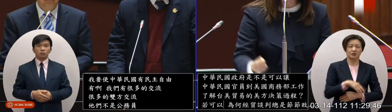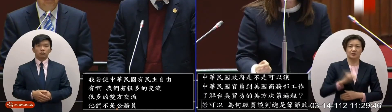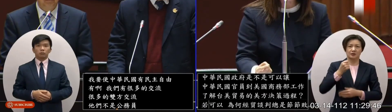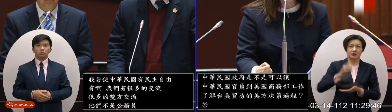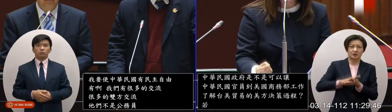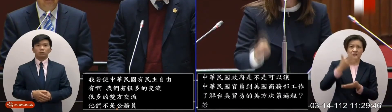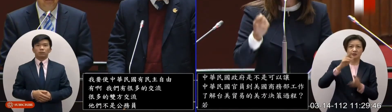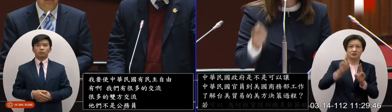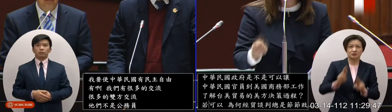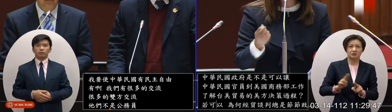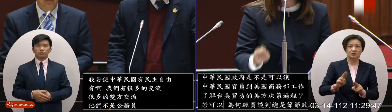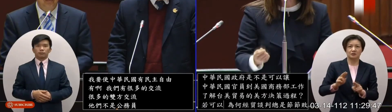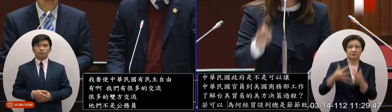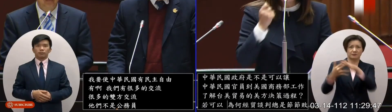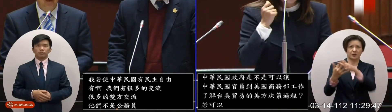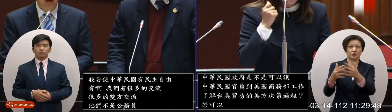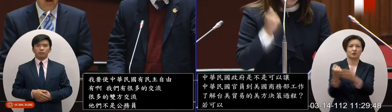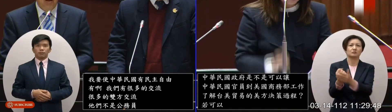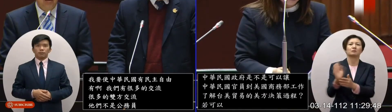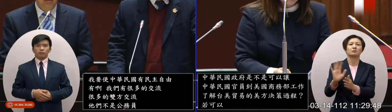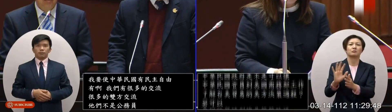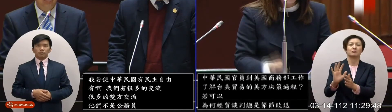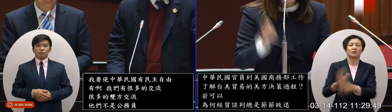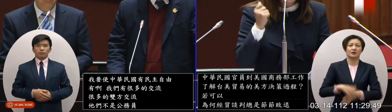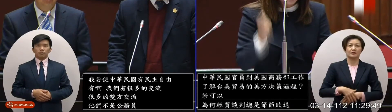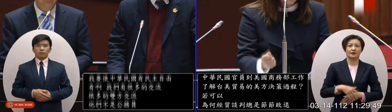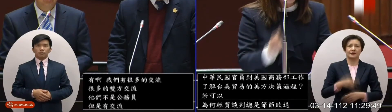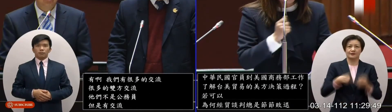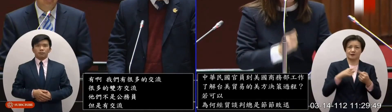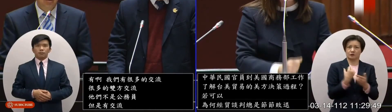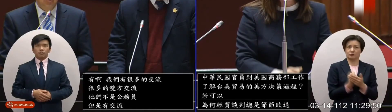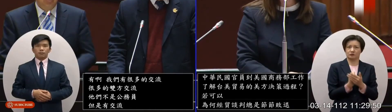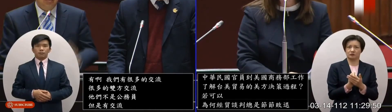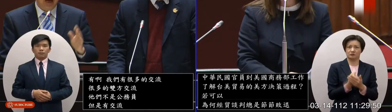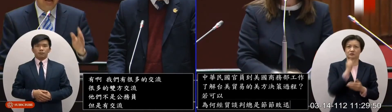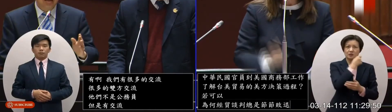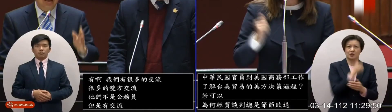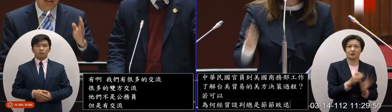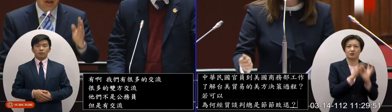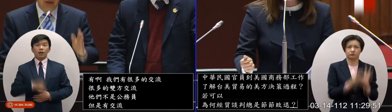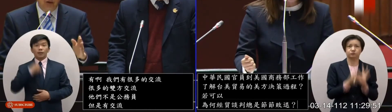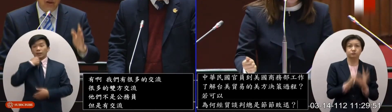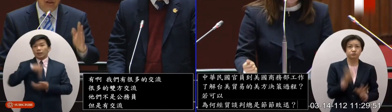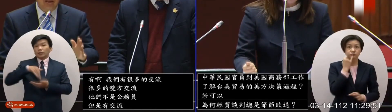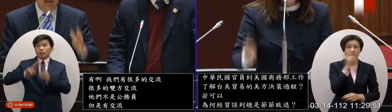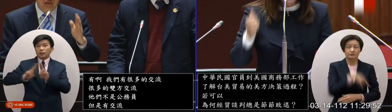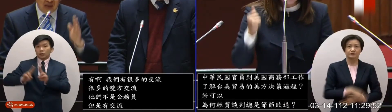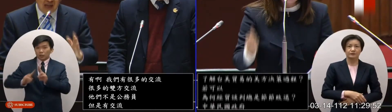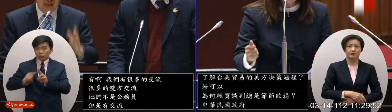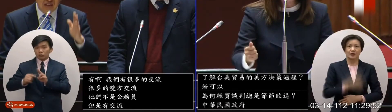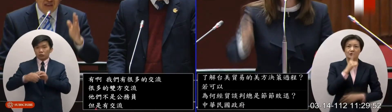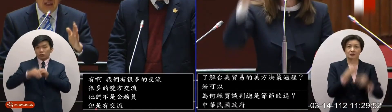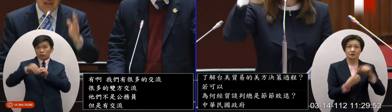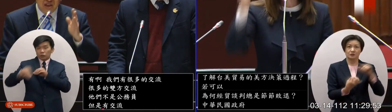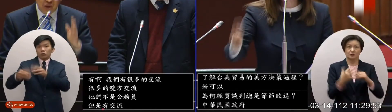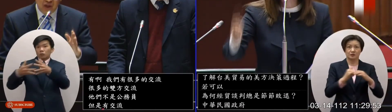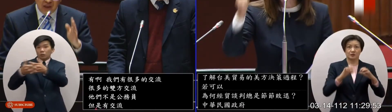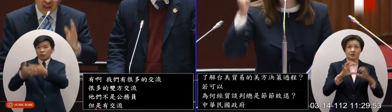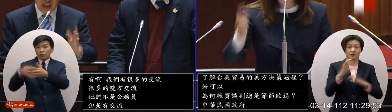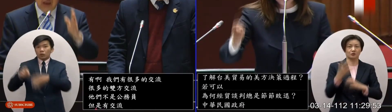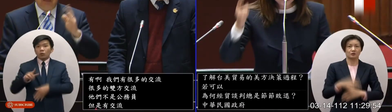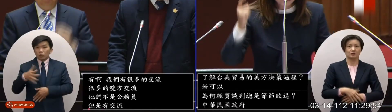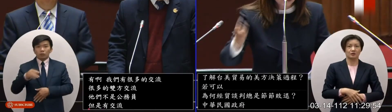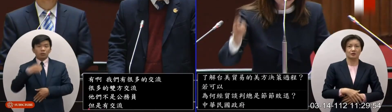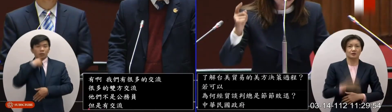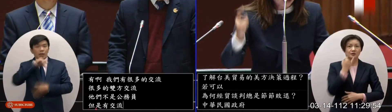在美国设厂，把晶片继续留在台湾，继续发扬光大？中华民国政府可不可以拒